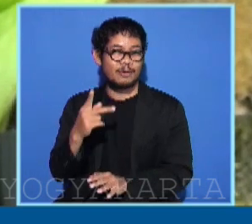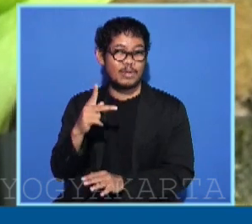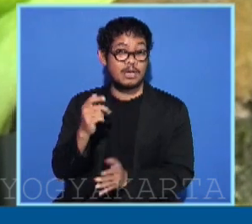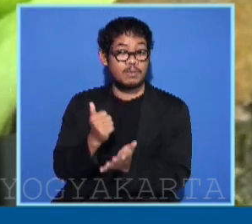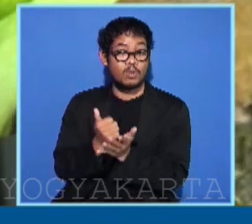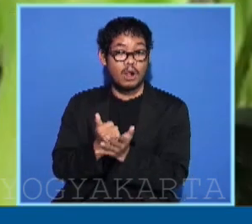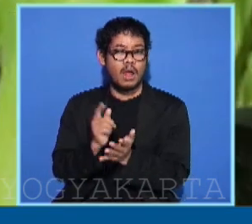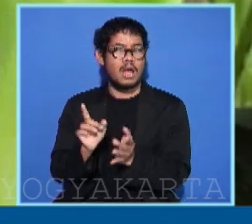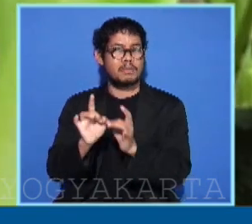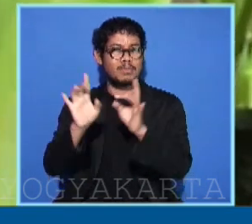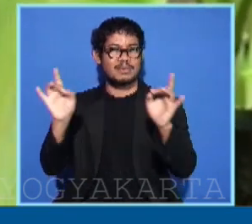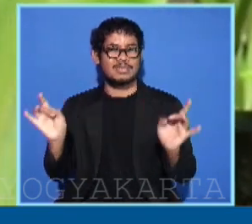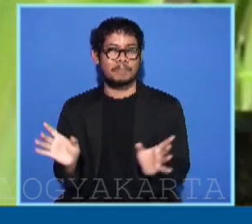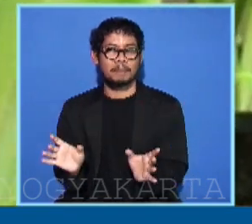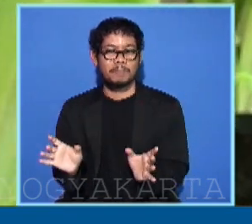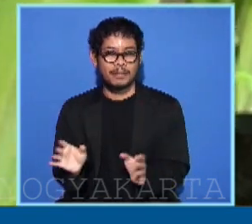tunggal